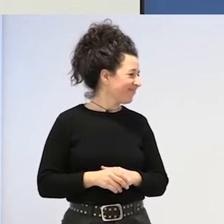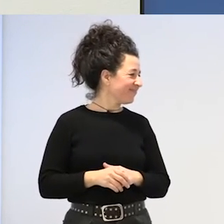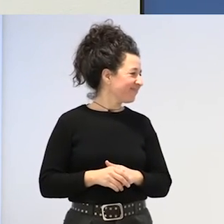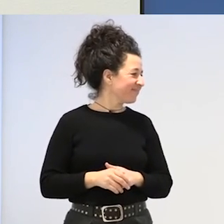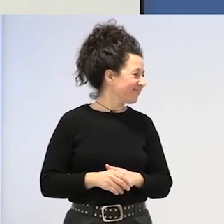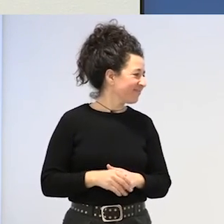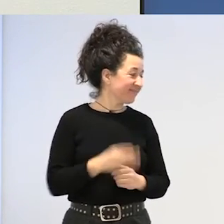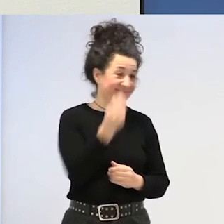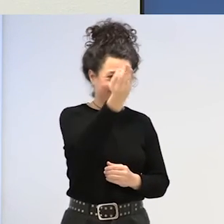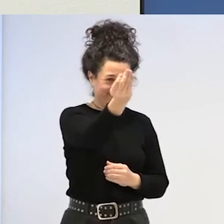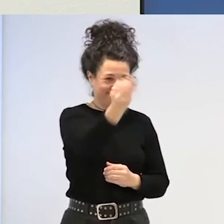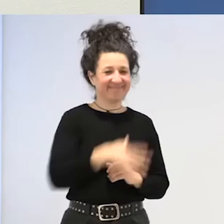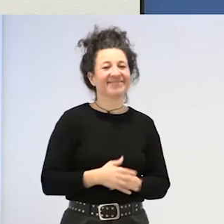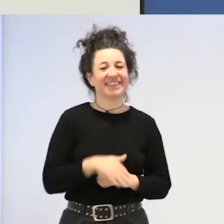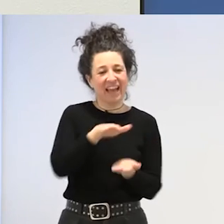Hemen utziko dut.